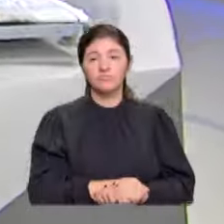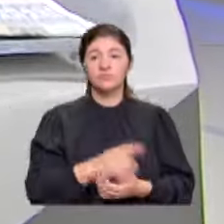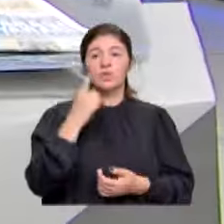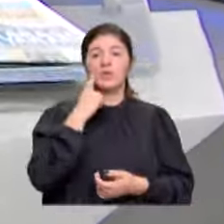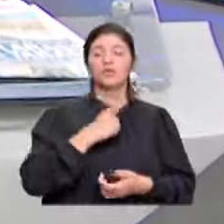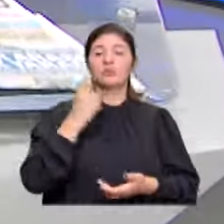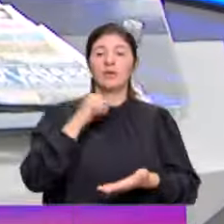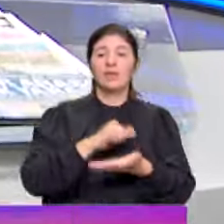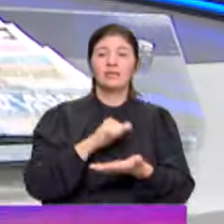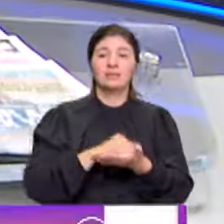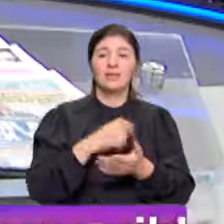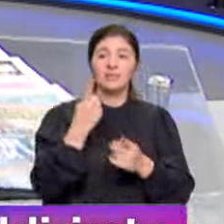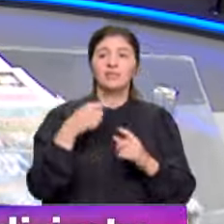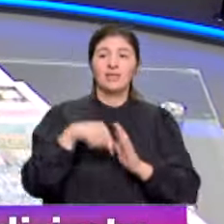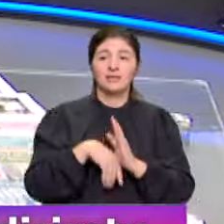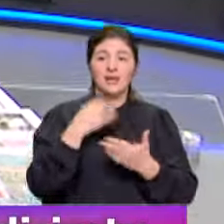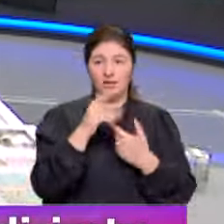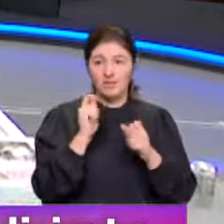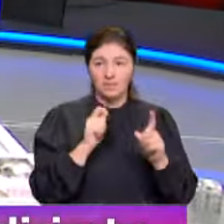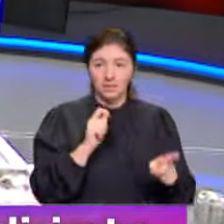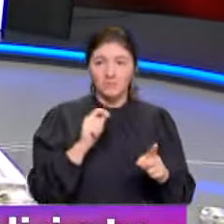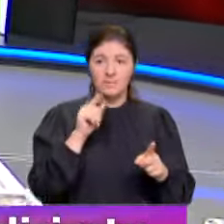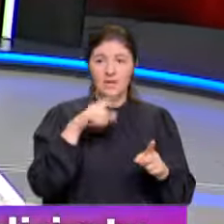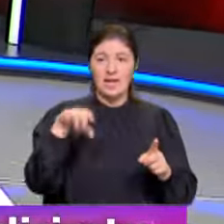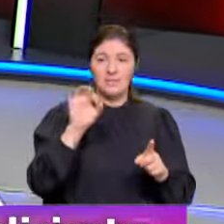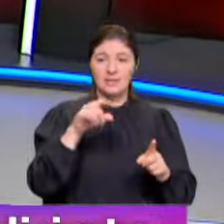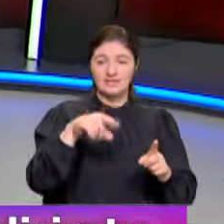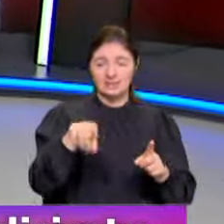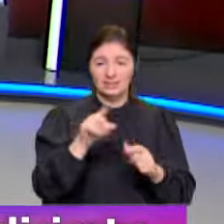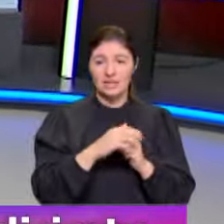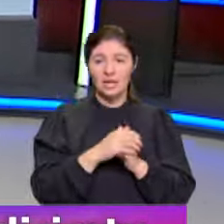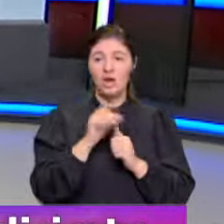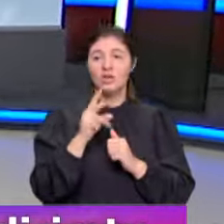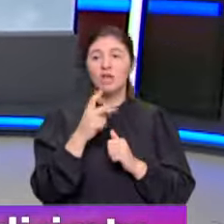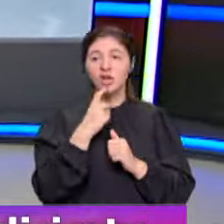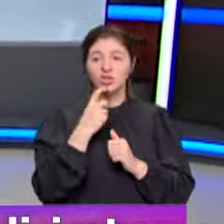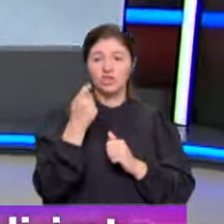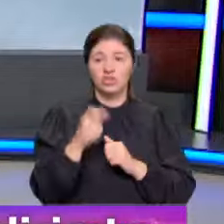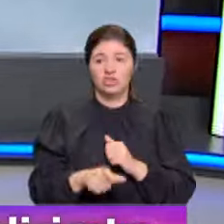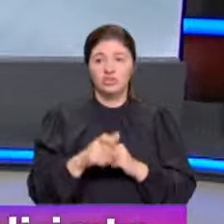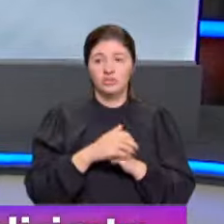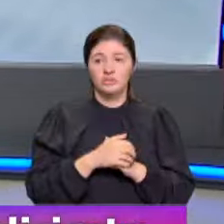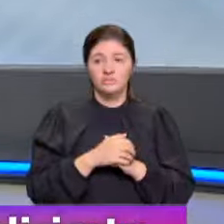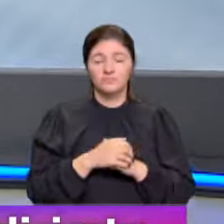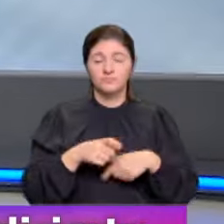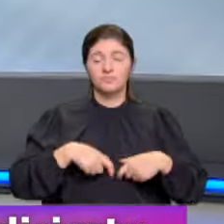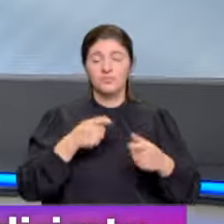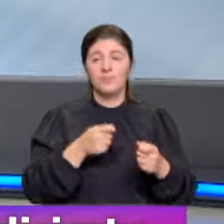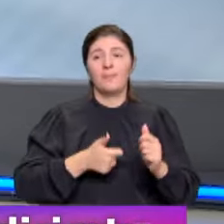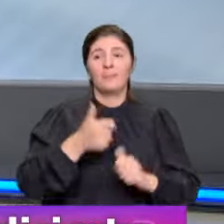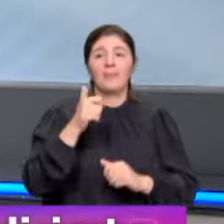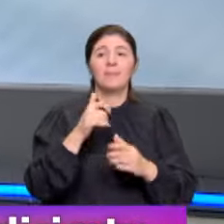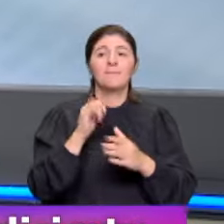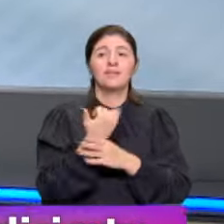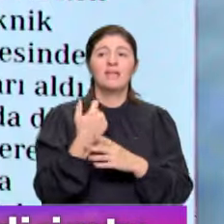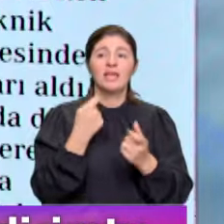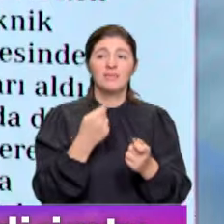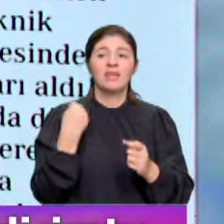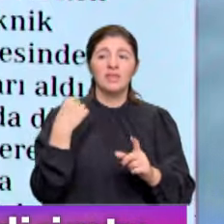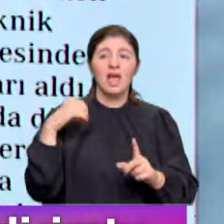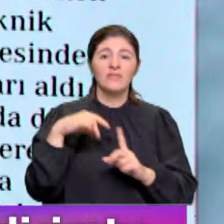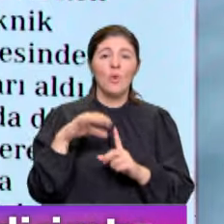Cumhuriyet gazetesi'nden bir detay paylaşalım Efendim hemen sizlerle 12 yaşında işçi Milli Eğitim Bakanlığı'nın mesleki eğitimde